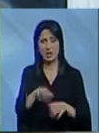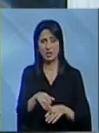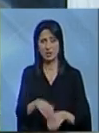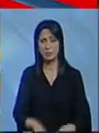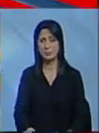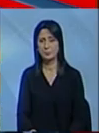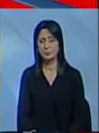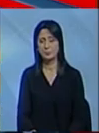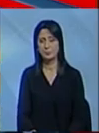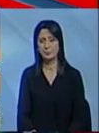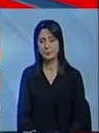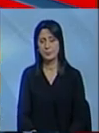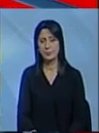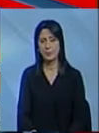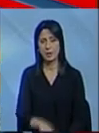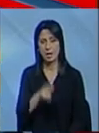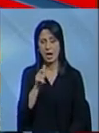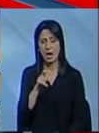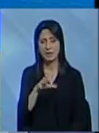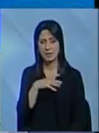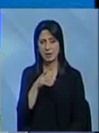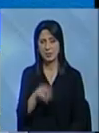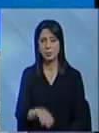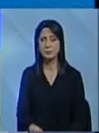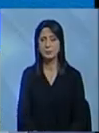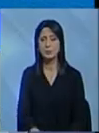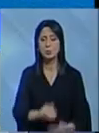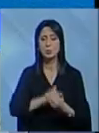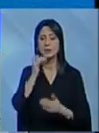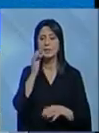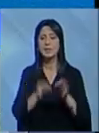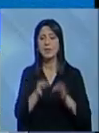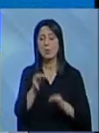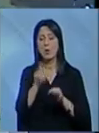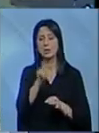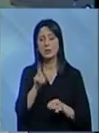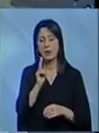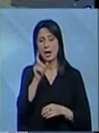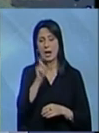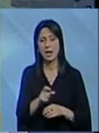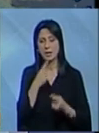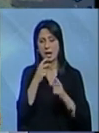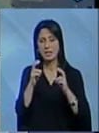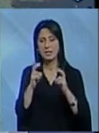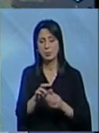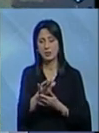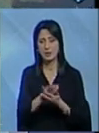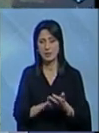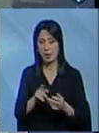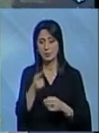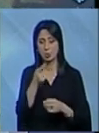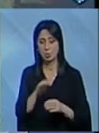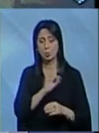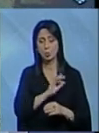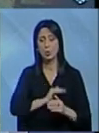დარჩენილი. მაგობრ ხათუნა, ეს ხათუნა გაგნიძე იყო. უზინაესი სასამართლოს მოსამართლეობის კანდიდატებთან გასაუბრება გრძელდება. ამ